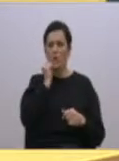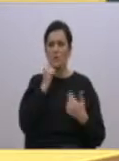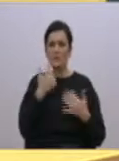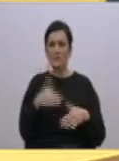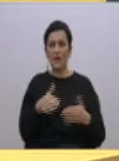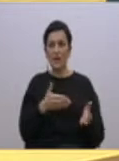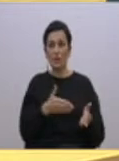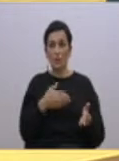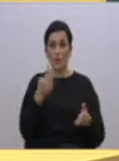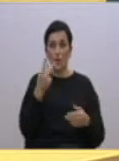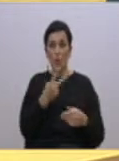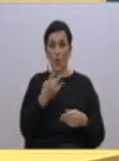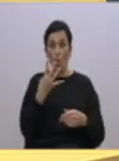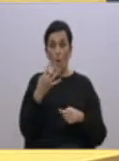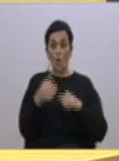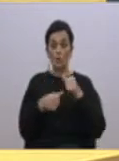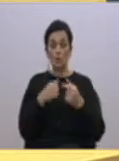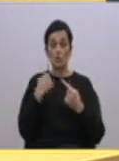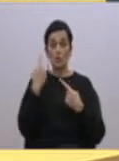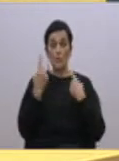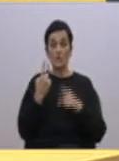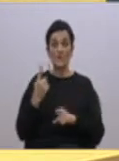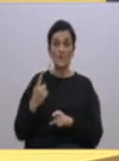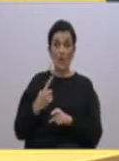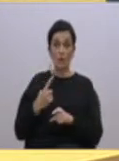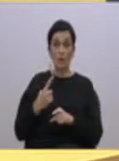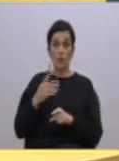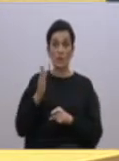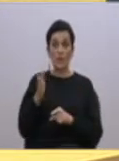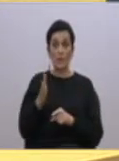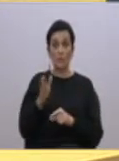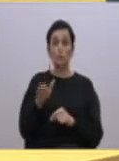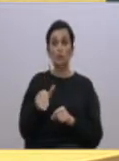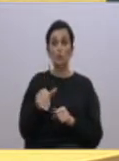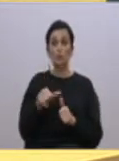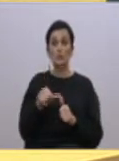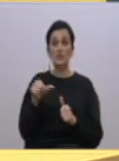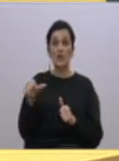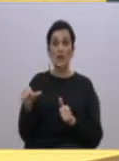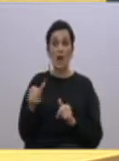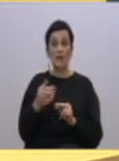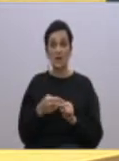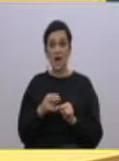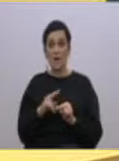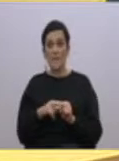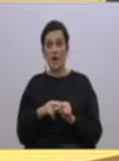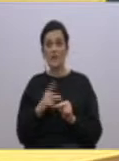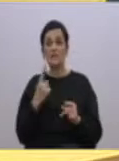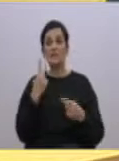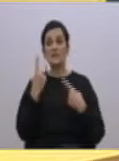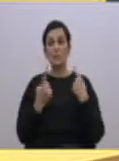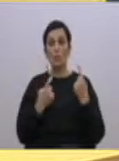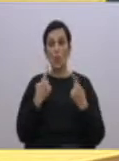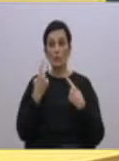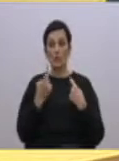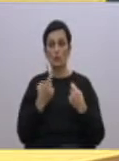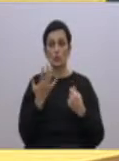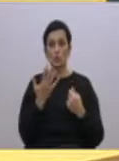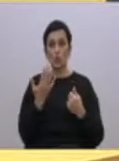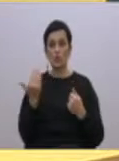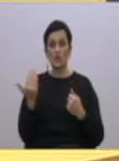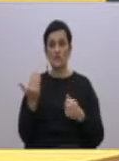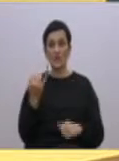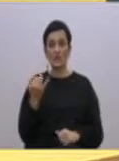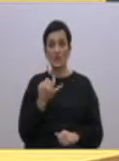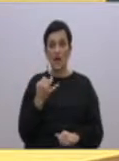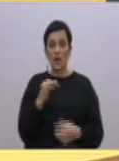ამიტომაც 2024 წლის მონაცემებს ველოდებით. თუმცა გარდა ამისა, ის მონაცემები, რომელიც თქვენ